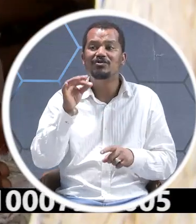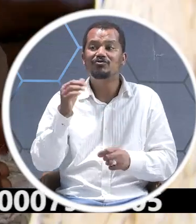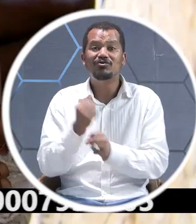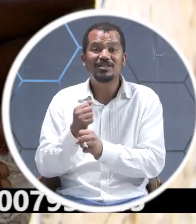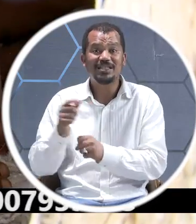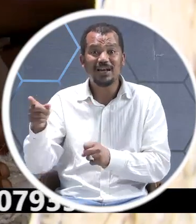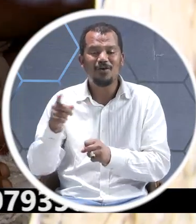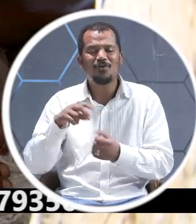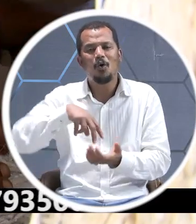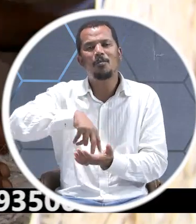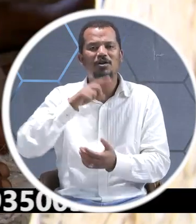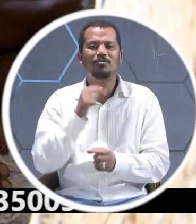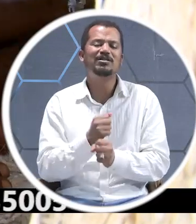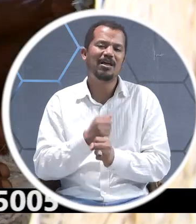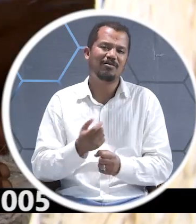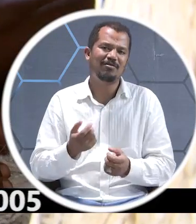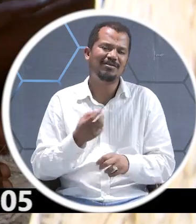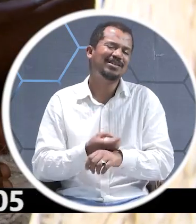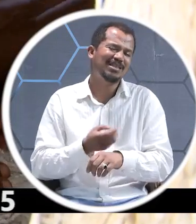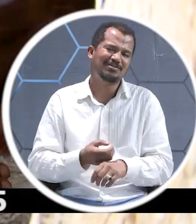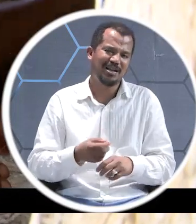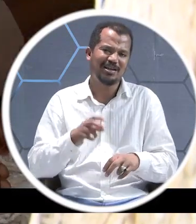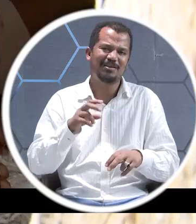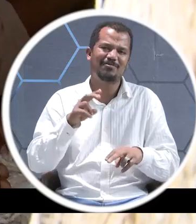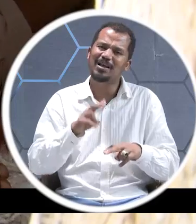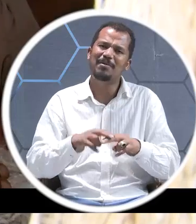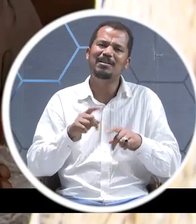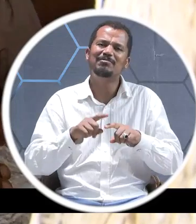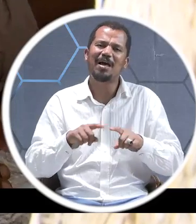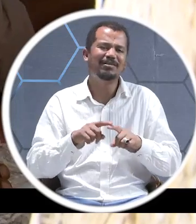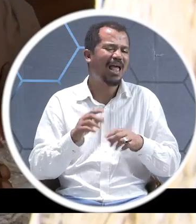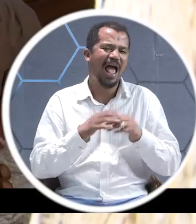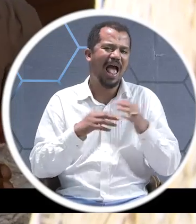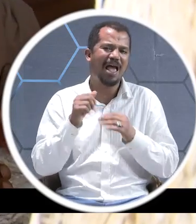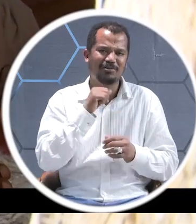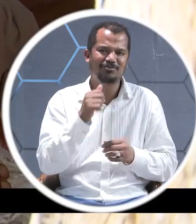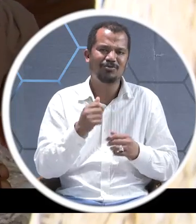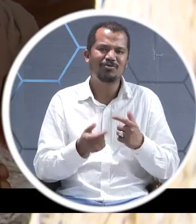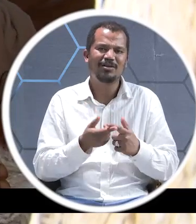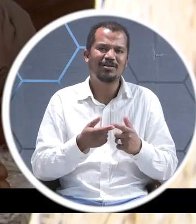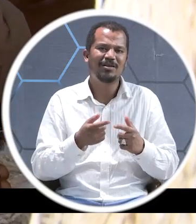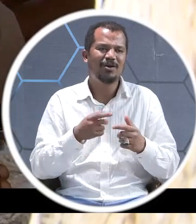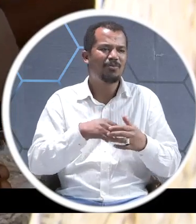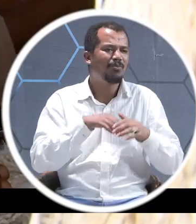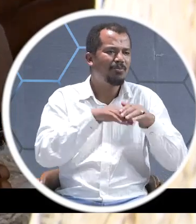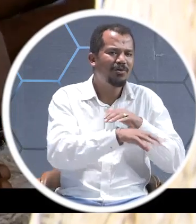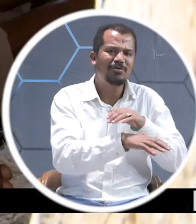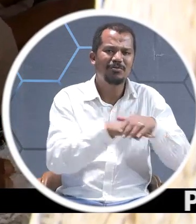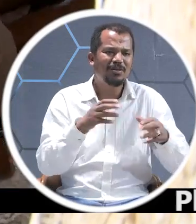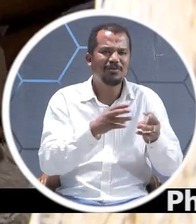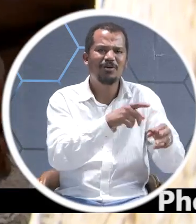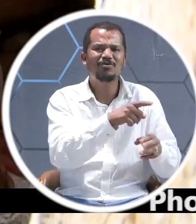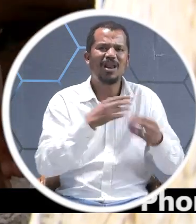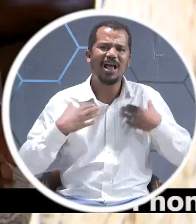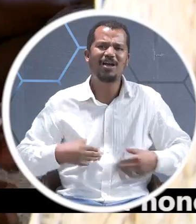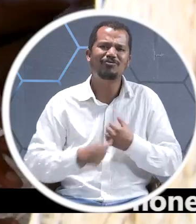እሱ ጋር ስንሰራ ቆመን ነው መሰራው ያው ይከብዳል መቀመጫሽ ምናምን አይመችም ሁለተኛ መውጫ መግቢያውም ያው ከላከሉ ደግሞ አይመችም ያው